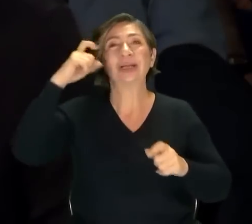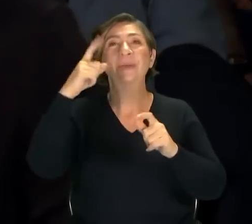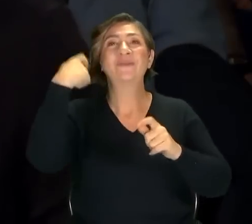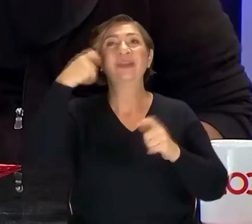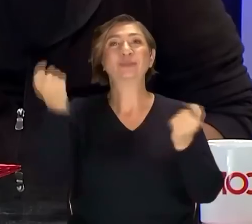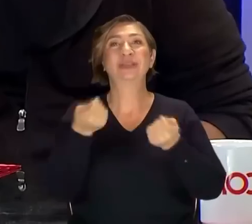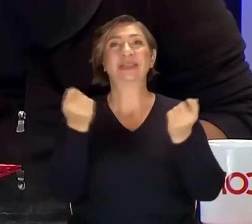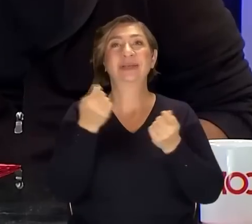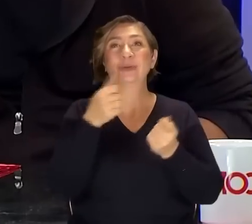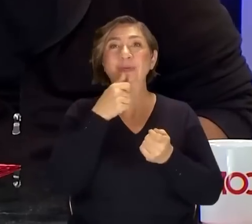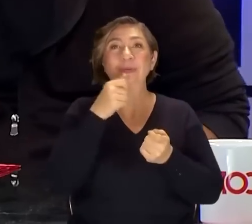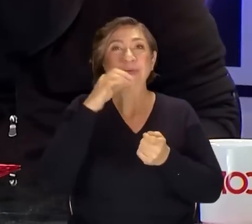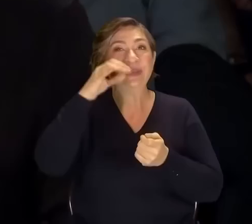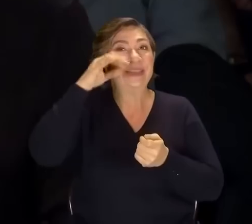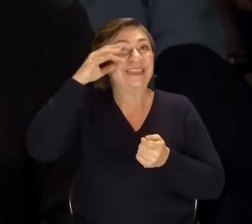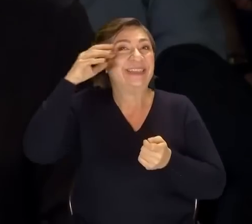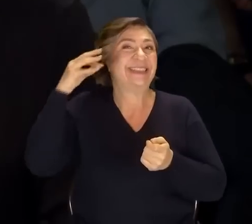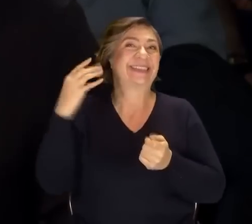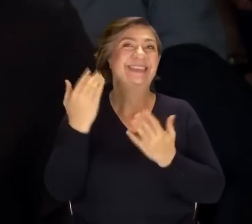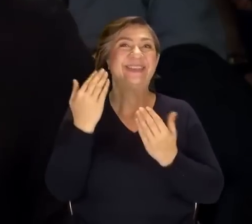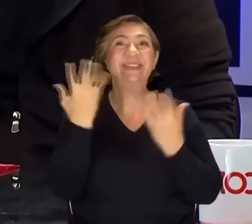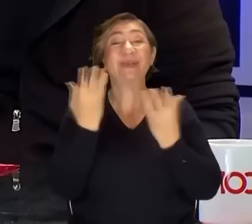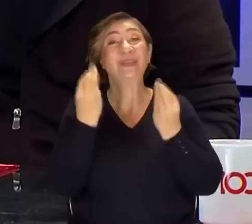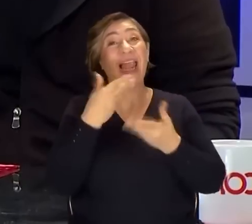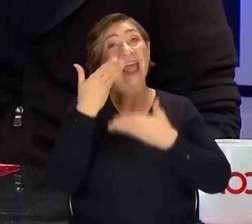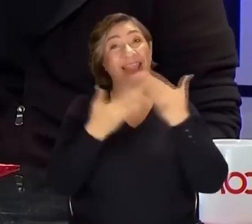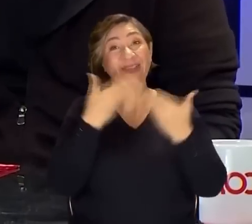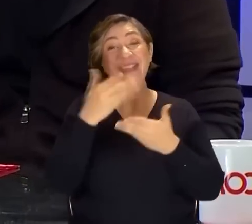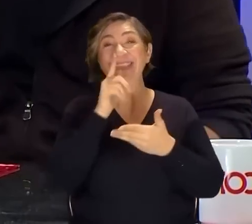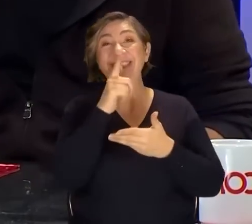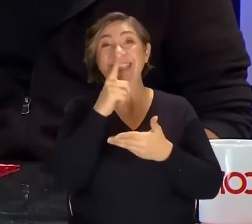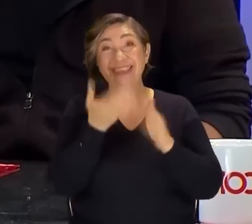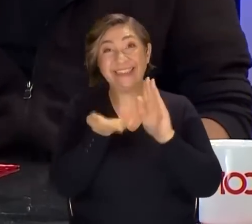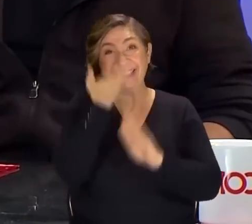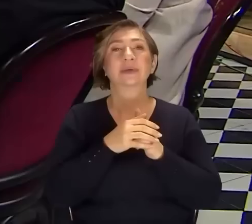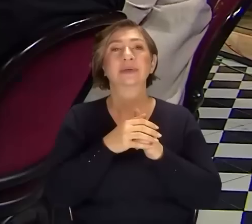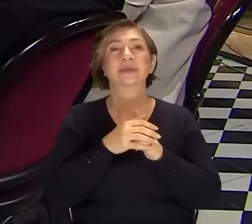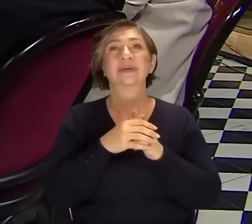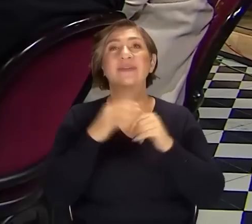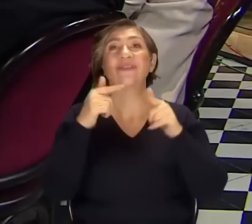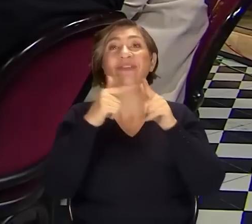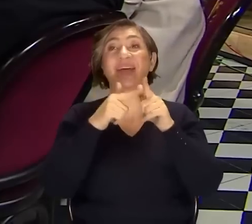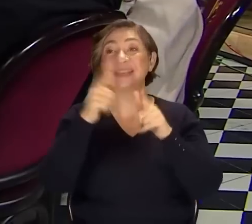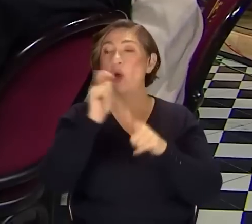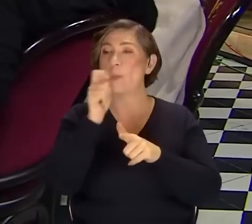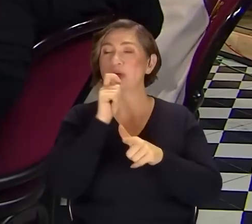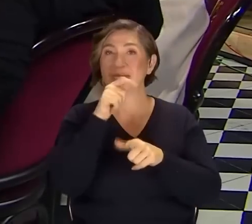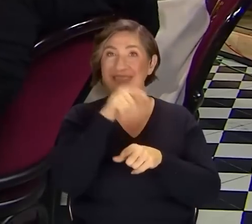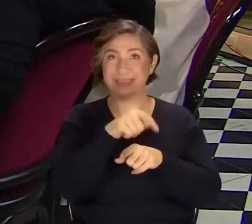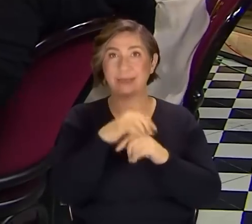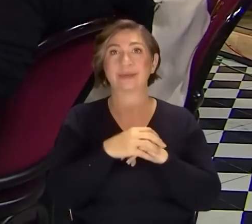film çekmeye çalıştık. Göz yaşım doldu şu anda. Nasıl? Bir sesini açalım. Şiir gibi ya. Ferdi'nin